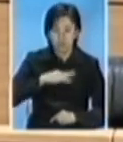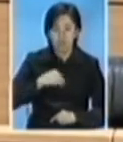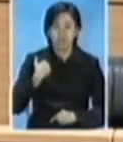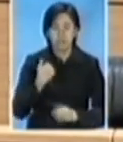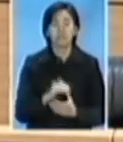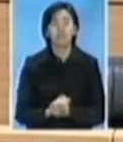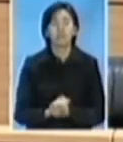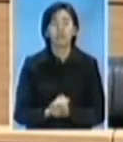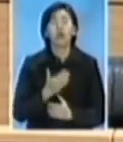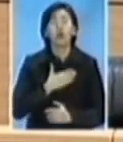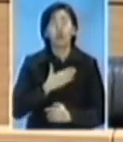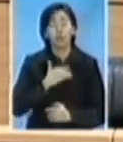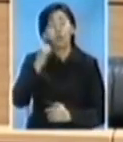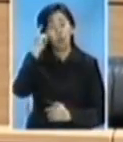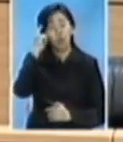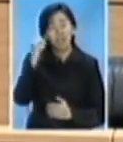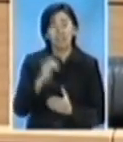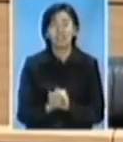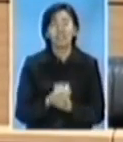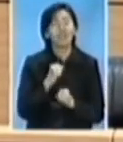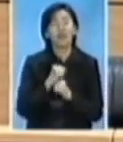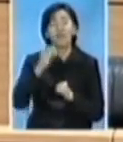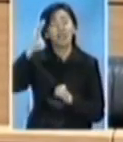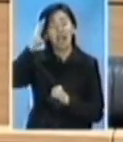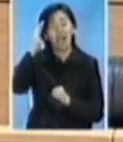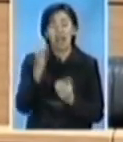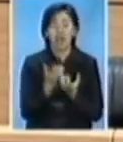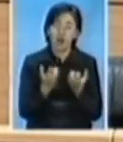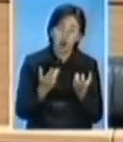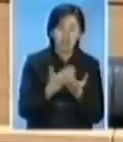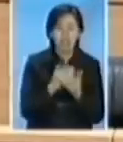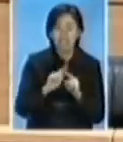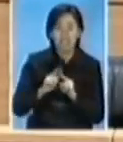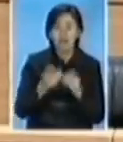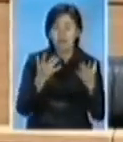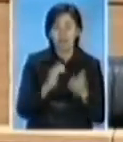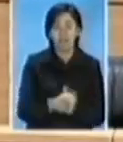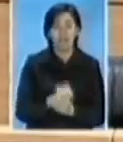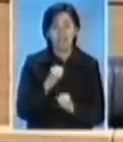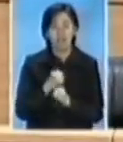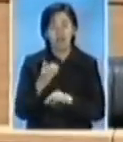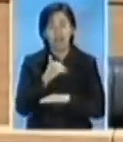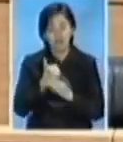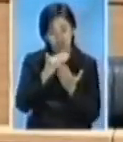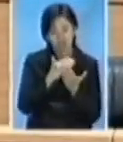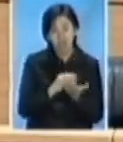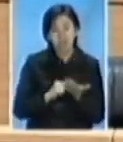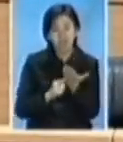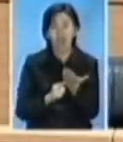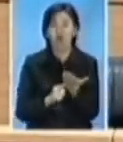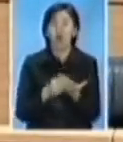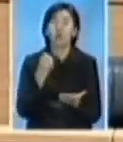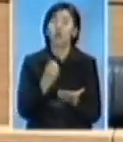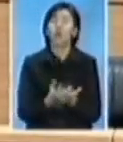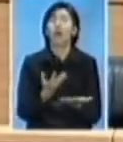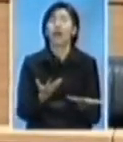และผมก็รู้ด้วยว่าวันที่ท่านเป็นทหารไม่ต้องแสดงทรัพย์สินแต่ดันมาเป็นนักการเมืองแสดงทรัพย์สินท่านก็รวยเ